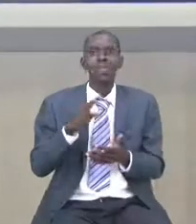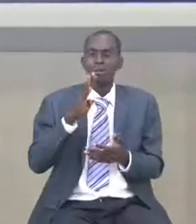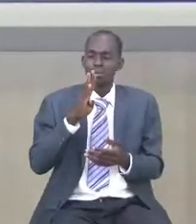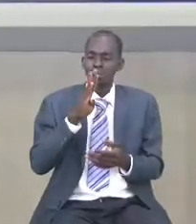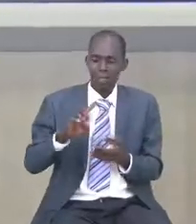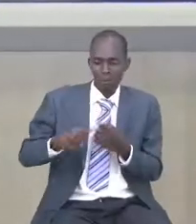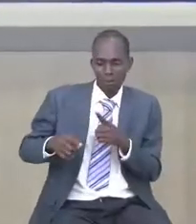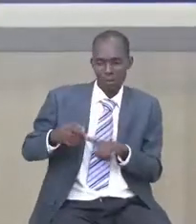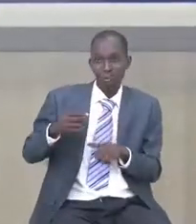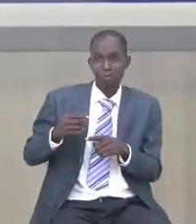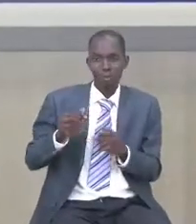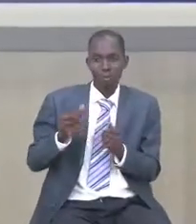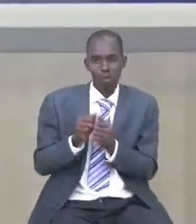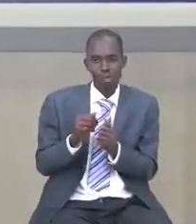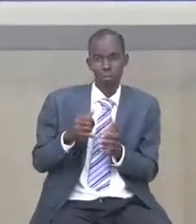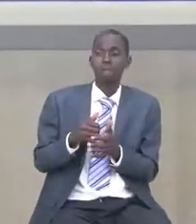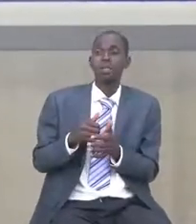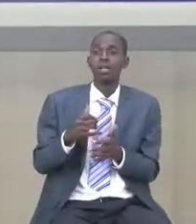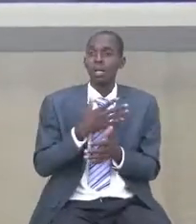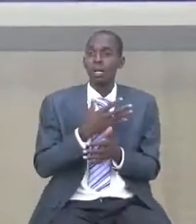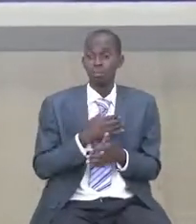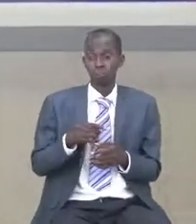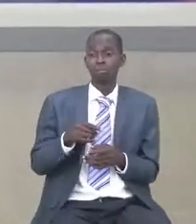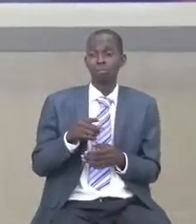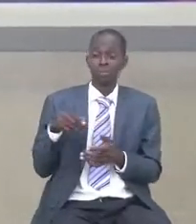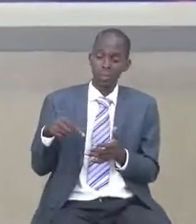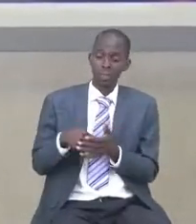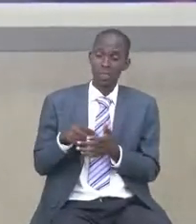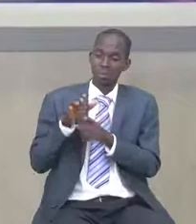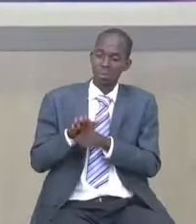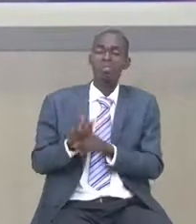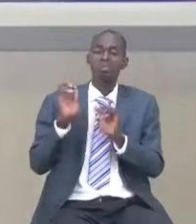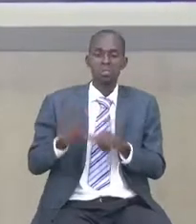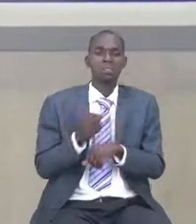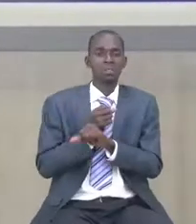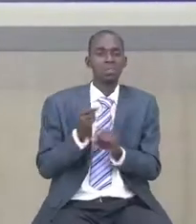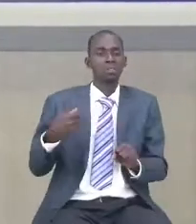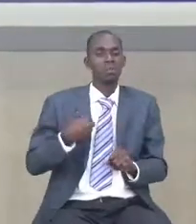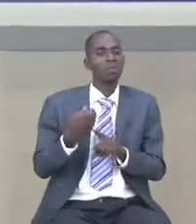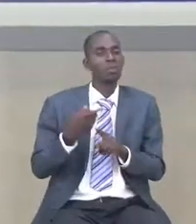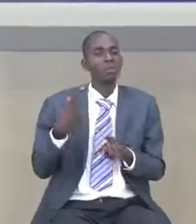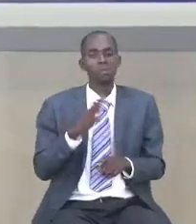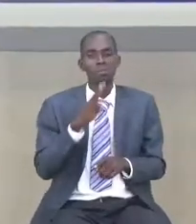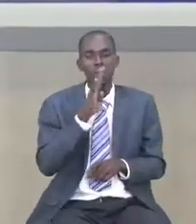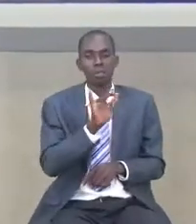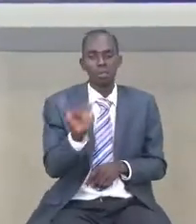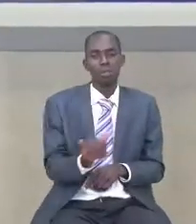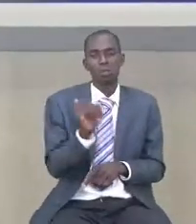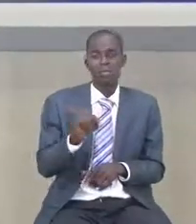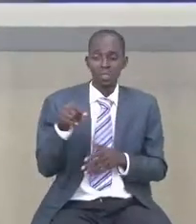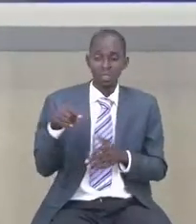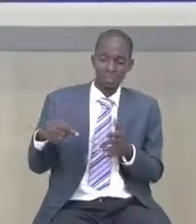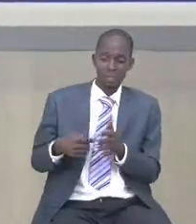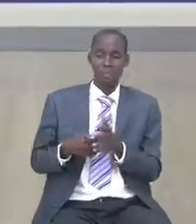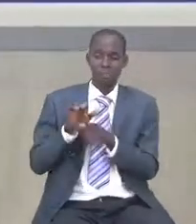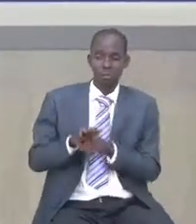ami à ces pressions et dis, ah, nous, tu es venu me délivrer de la médiocrité. Ceci va